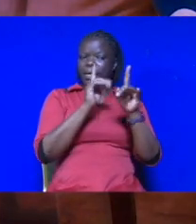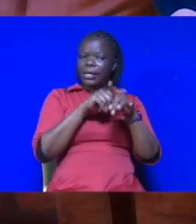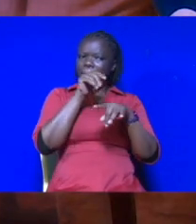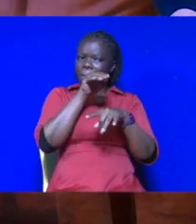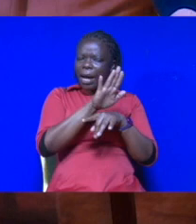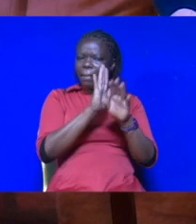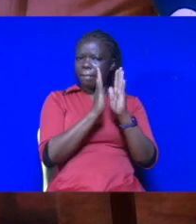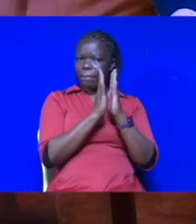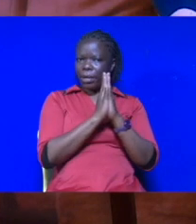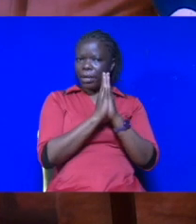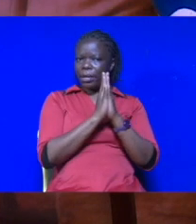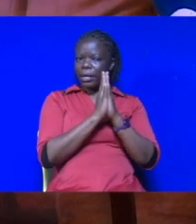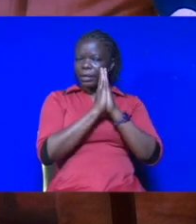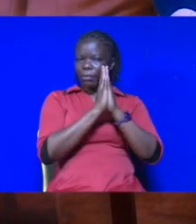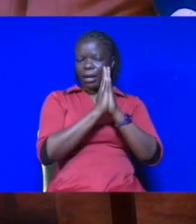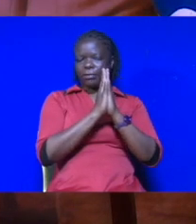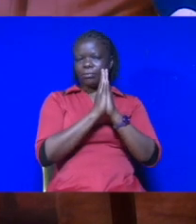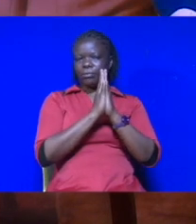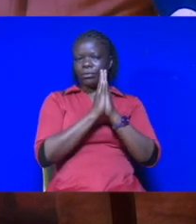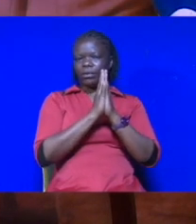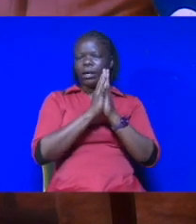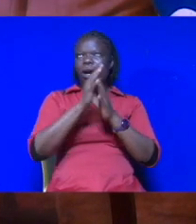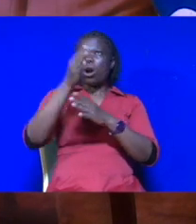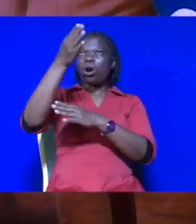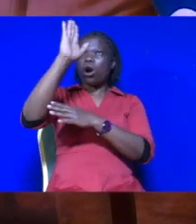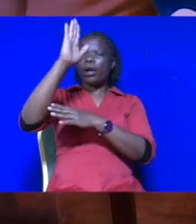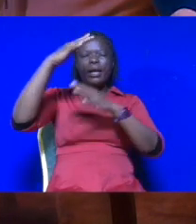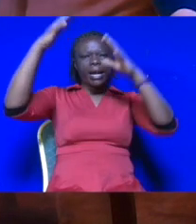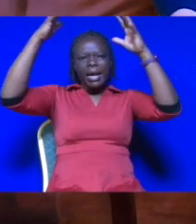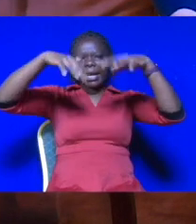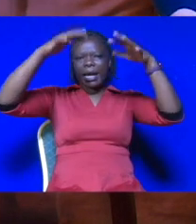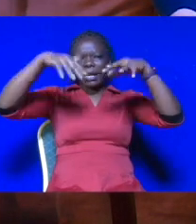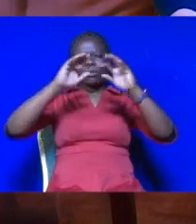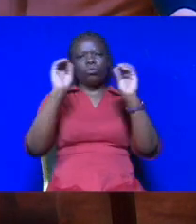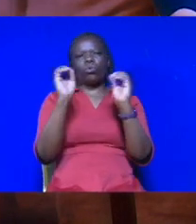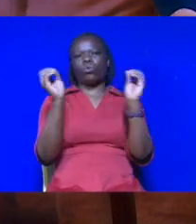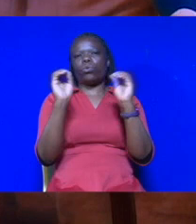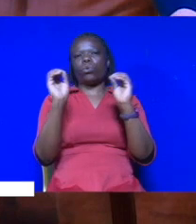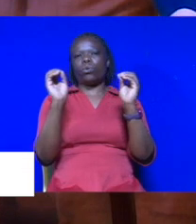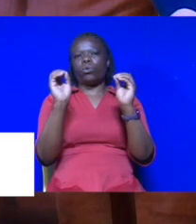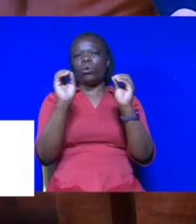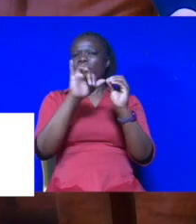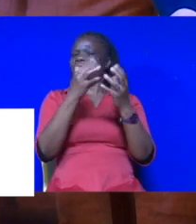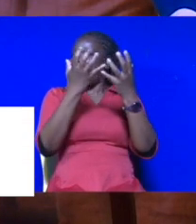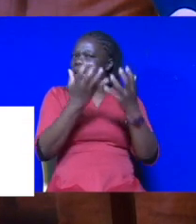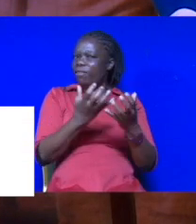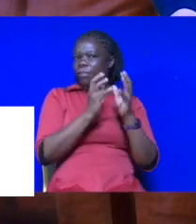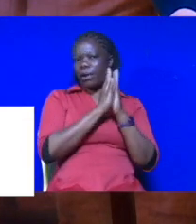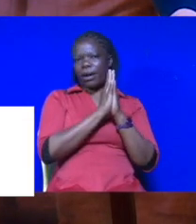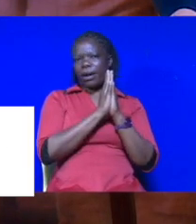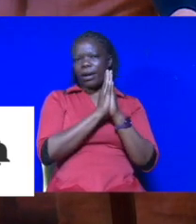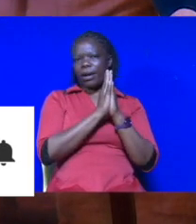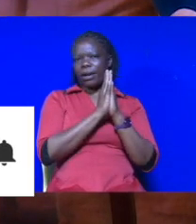anapoomba anaomba hivi: Mungu, mvua isinyeshe. Hilo ni ombi zito.